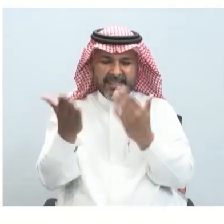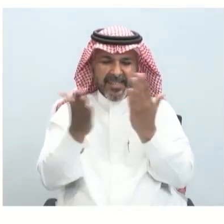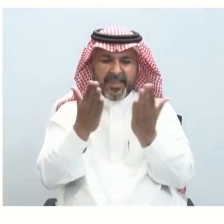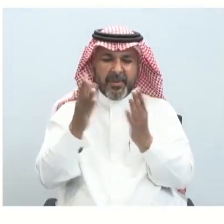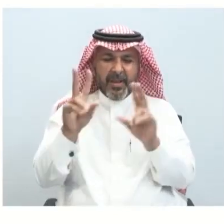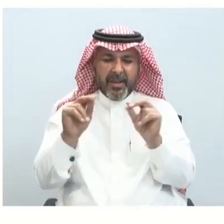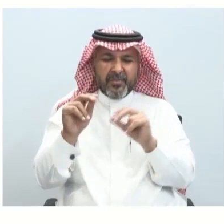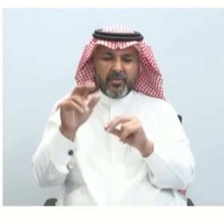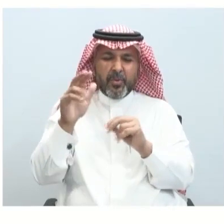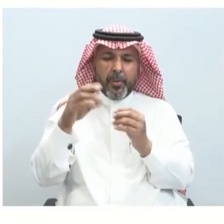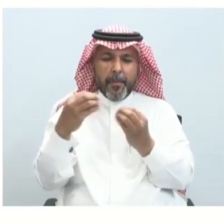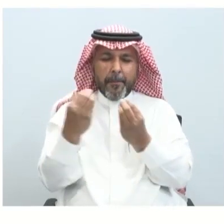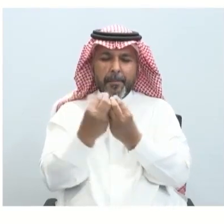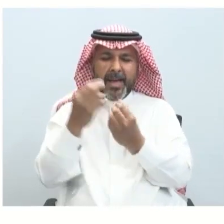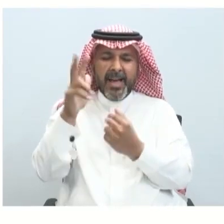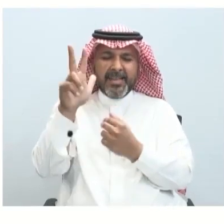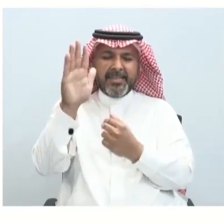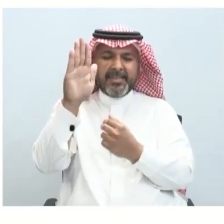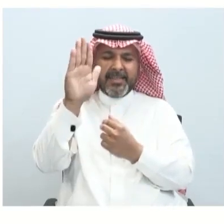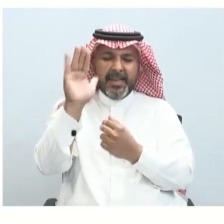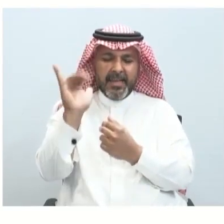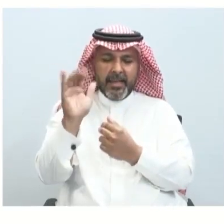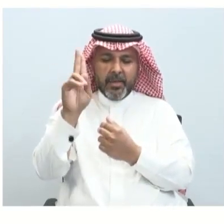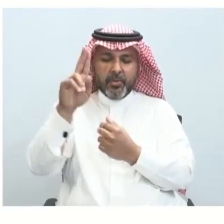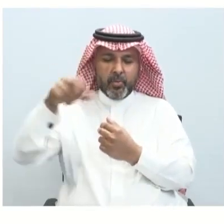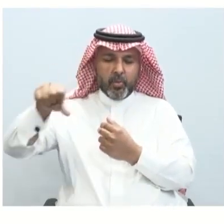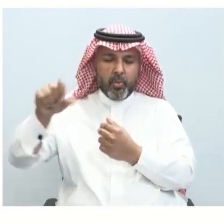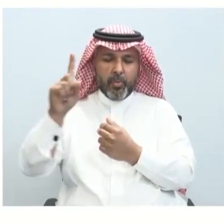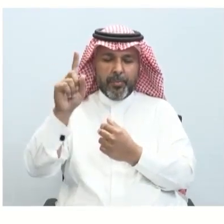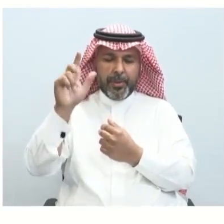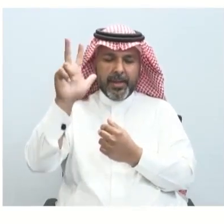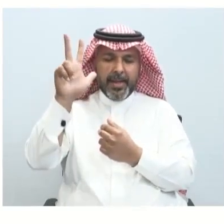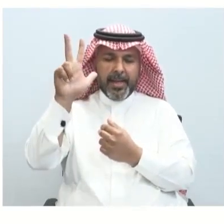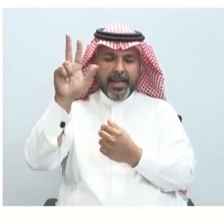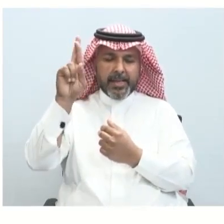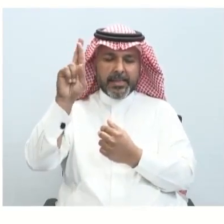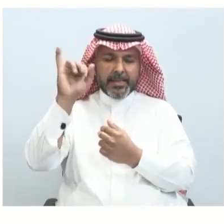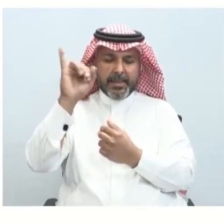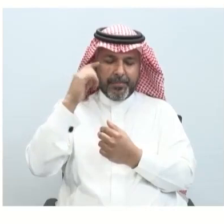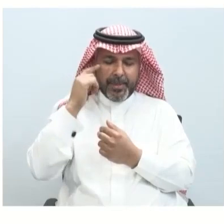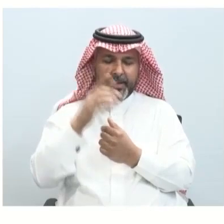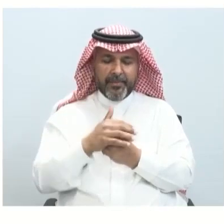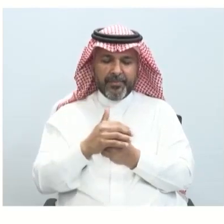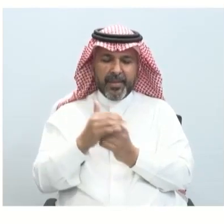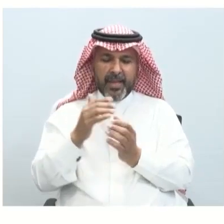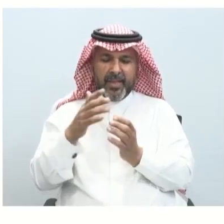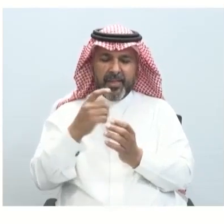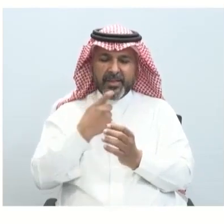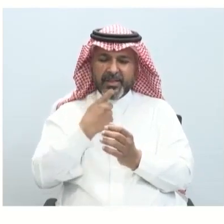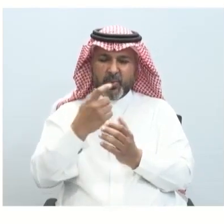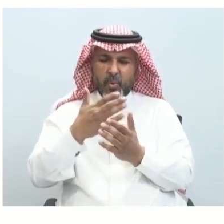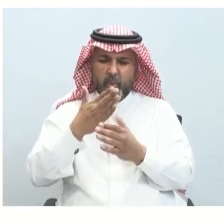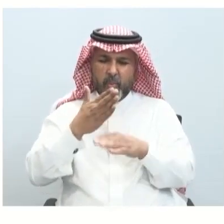السيتوبلازم الانقسام المتساوي يتطلب خطوات عده ويستغرق وقتا اطول من انقسام السيتوبلازم الذي يعتبر